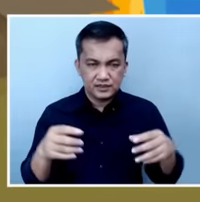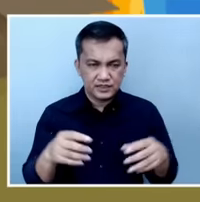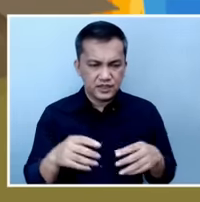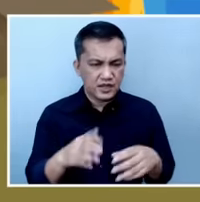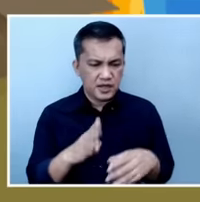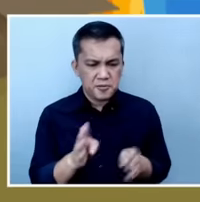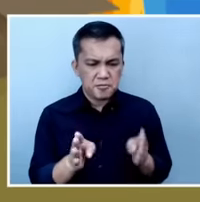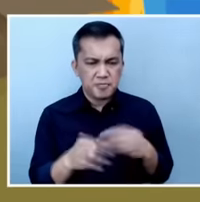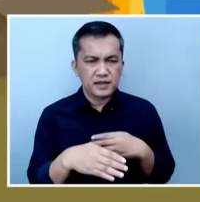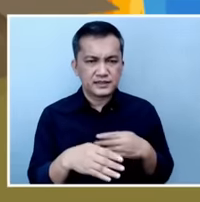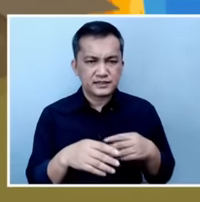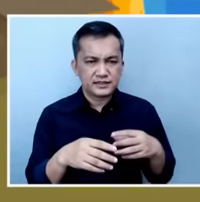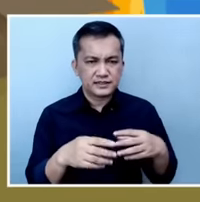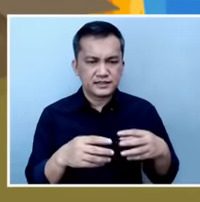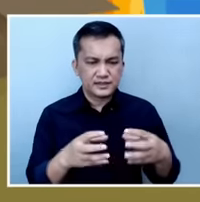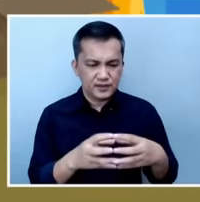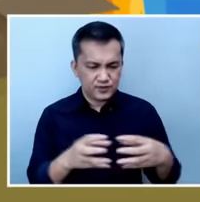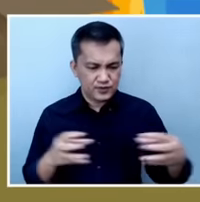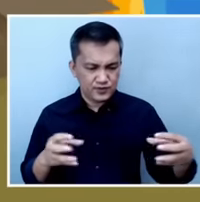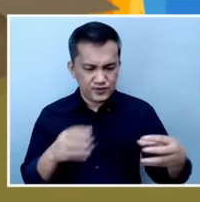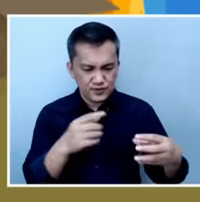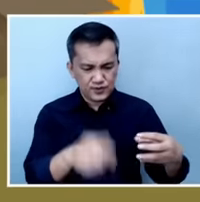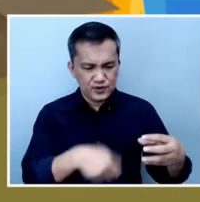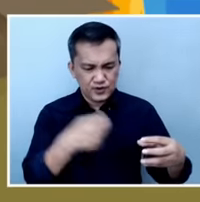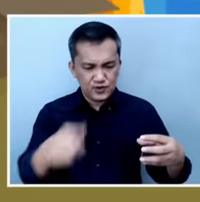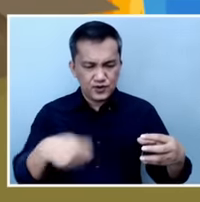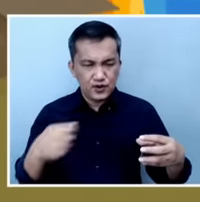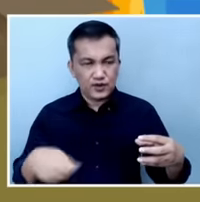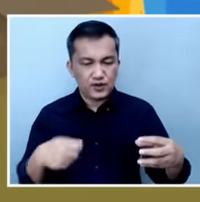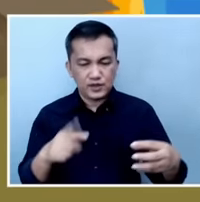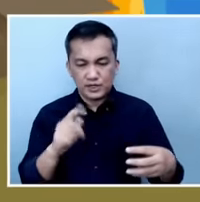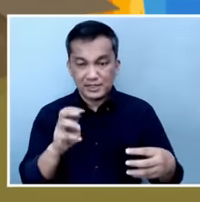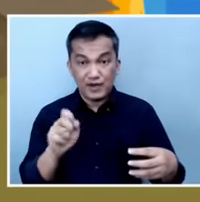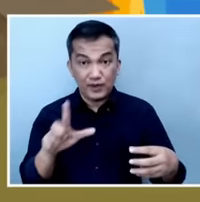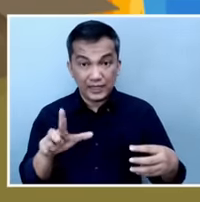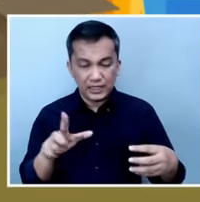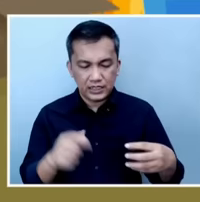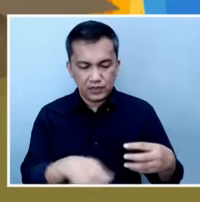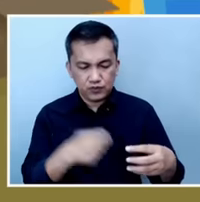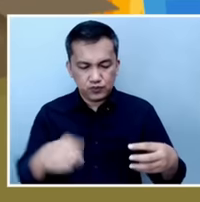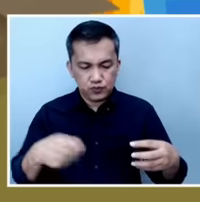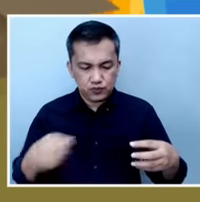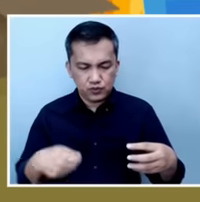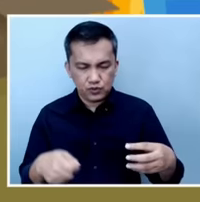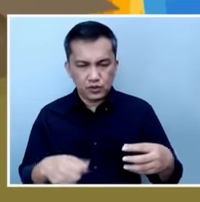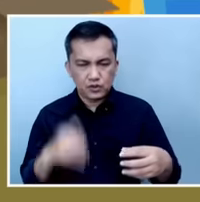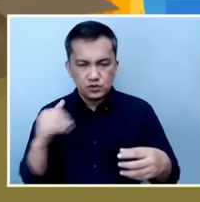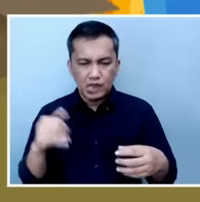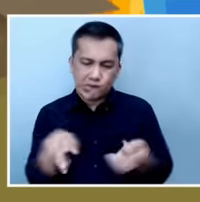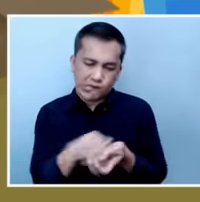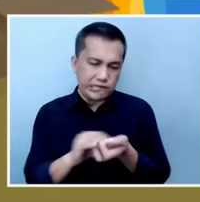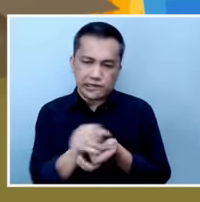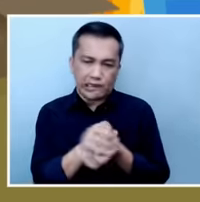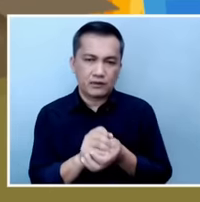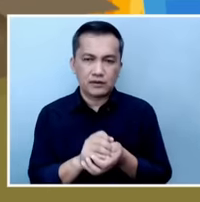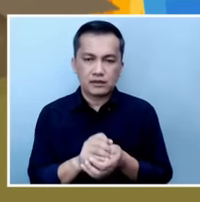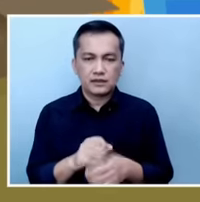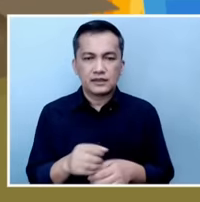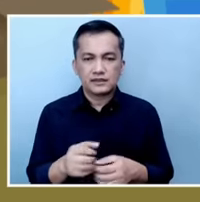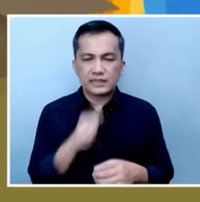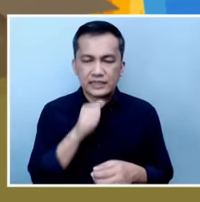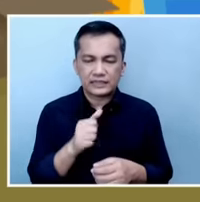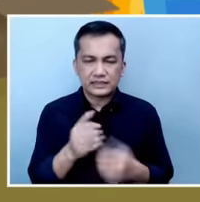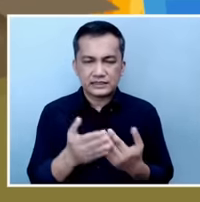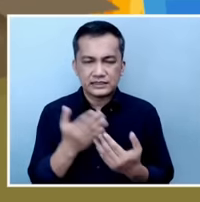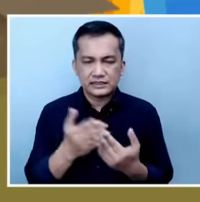karton ng mga tissue, mga paper towels, para maiwasang magkabuhol-buhol at hindi madaling mapundi ang